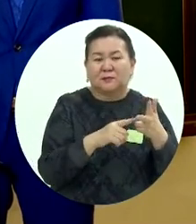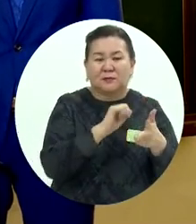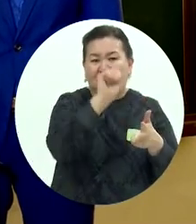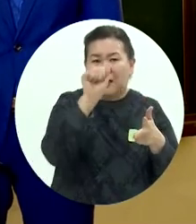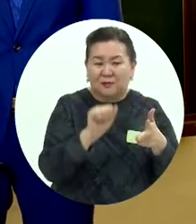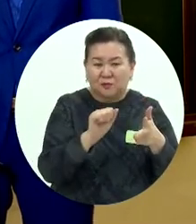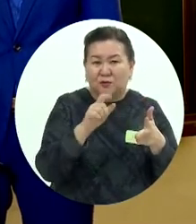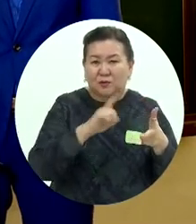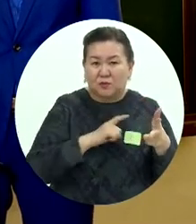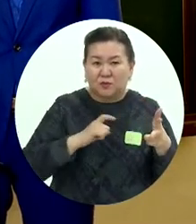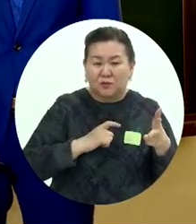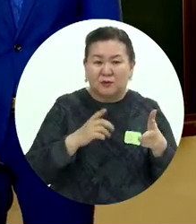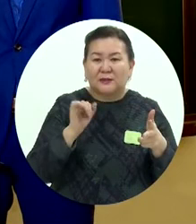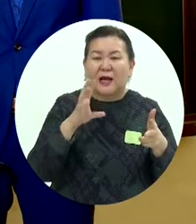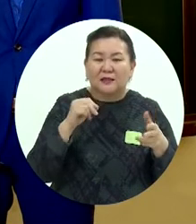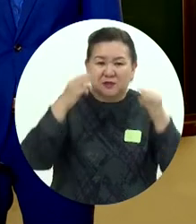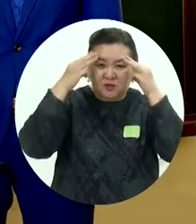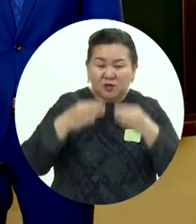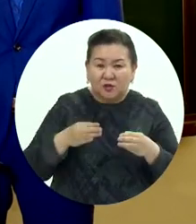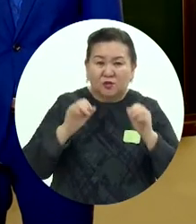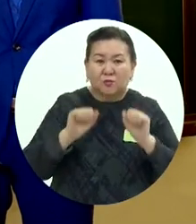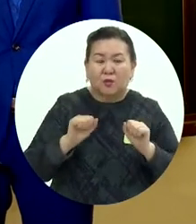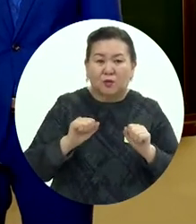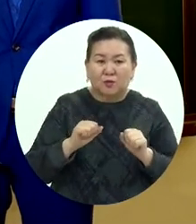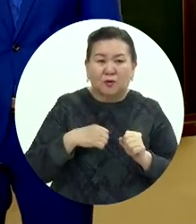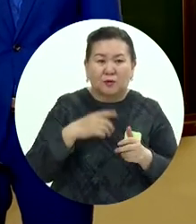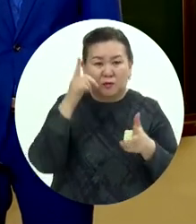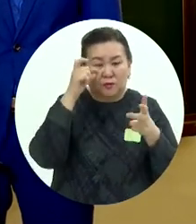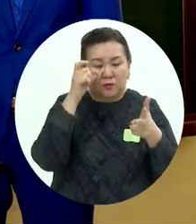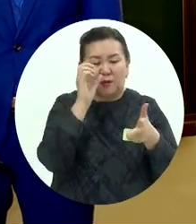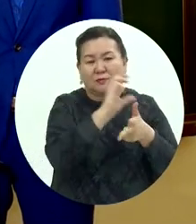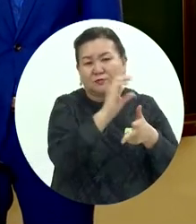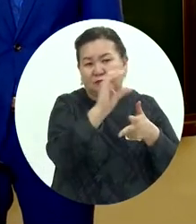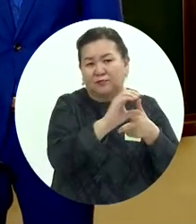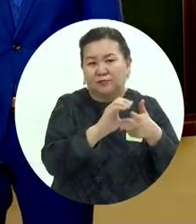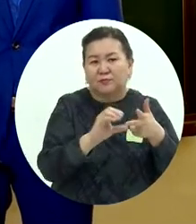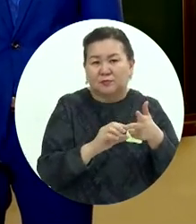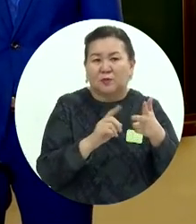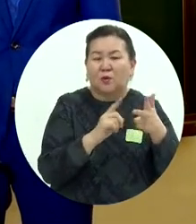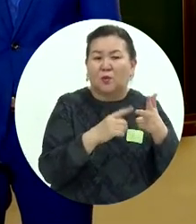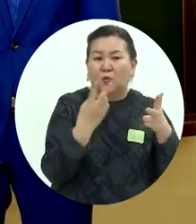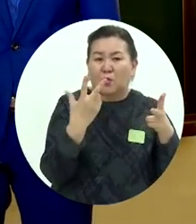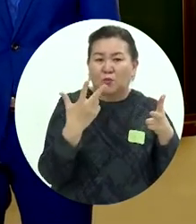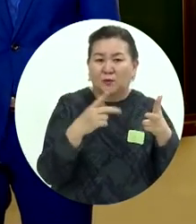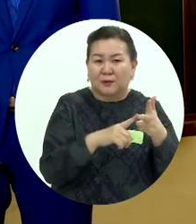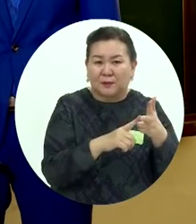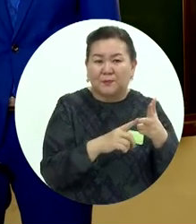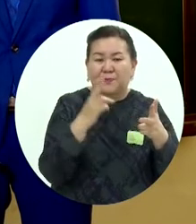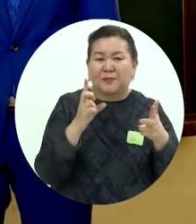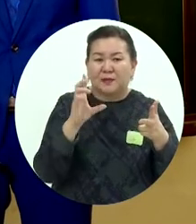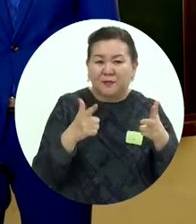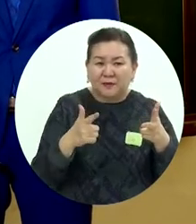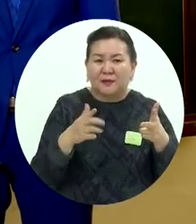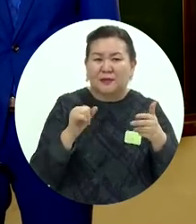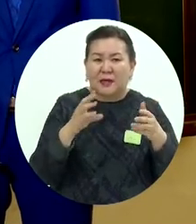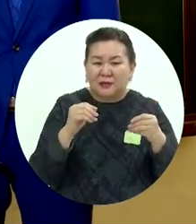Эдгээр асуудлыг эрс төсгөөс өмнө хэрхэн шийдэж болох вэ гэдгийг мөн зураг хараа тайлбарлана. За 3-р даалгавар бол зурагт үзүүлсэн цэвдгийн гаралт эрлэпийн